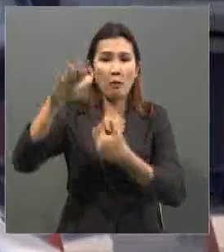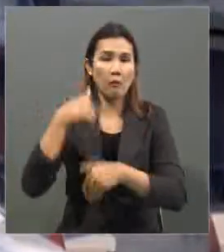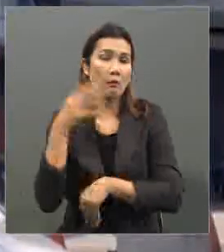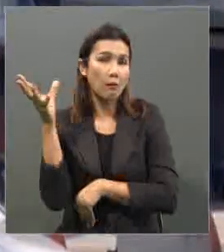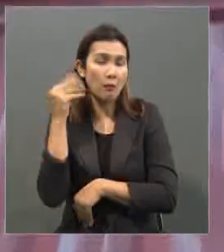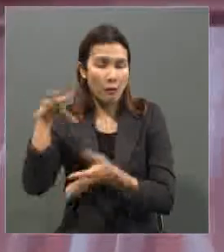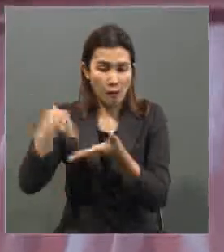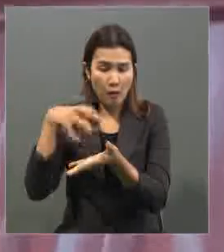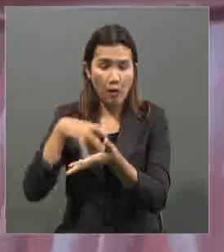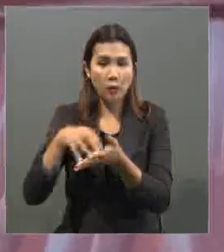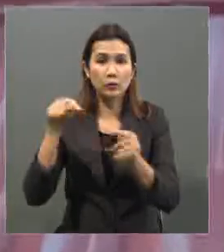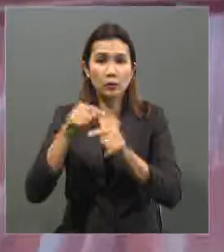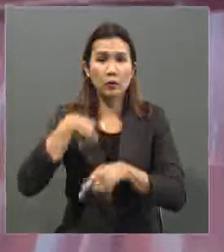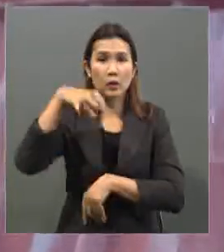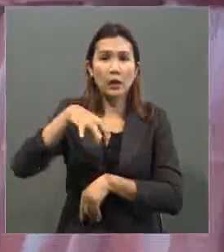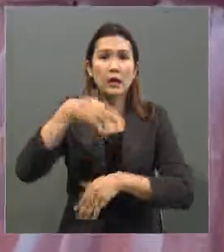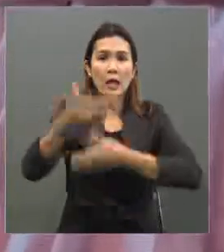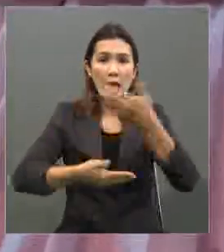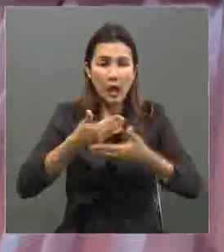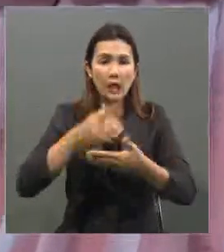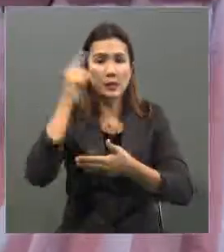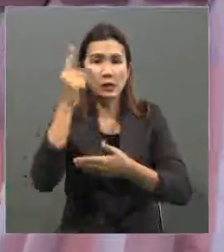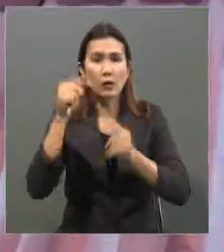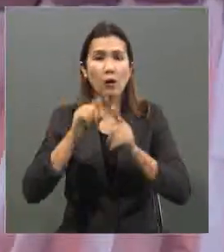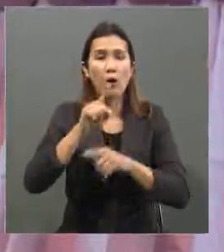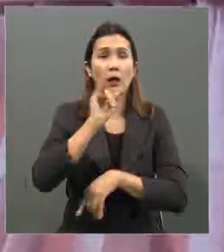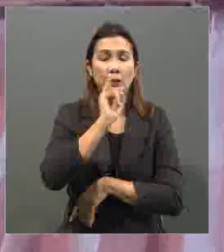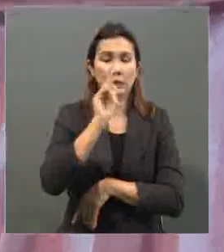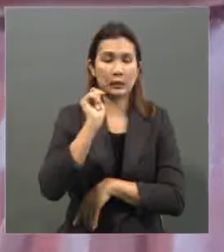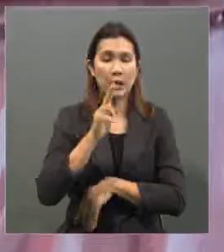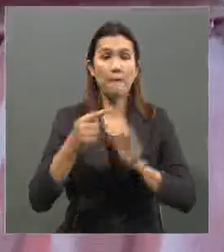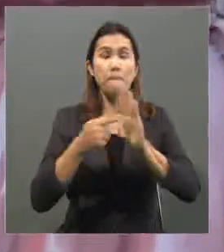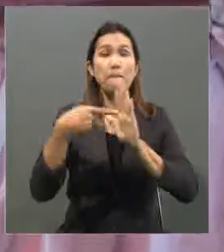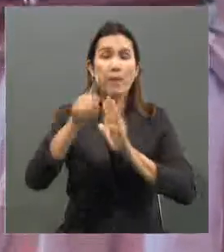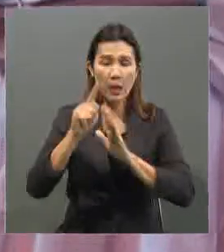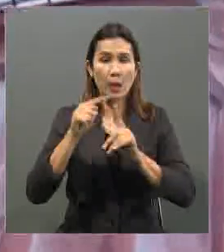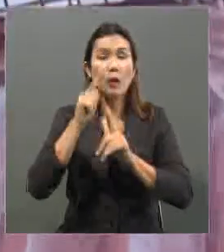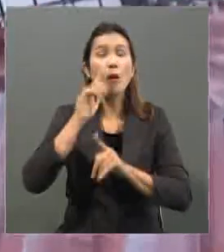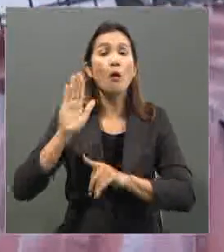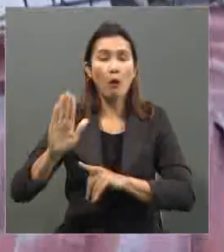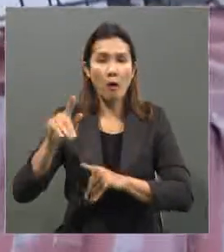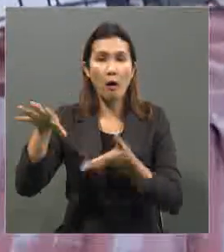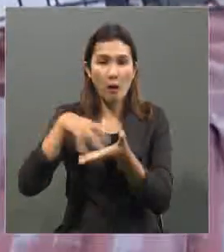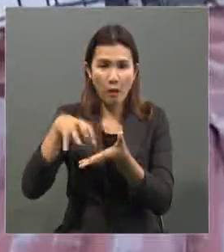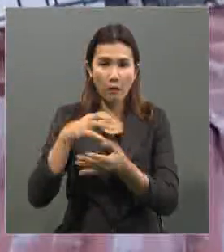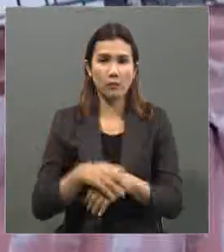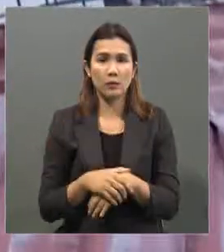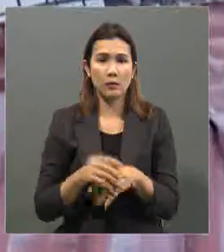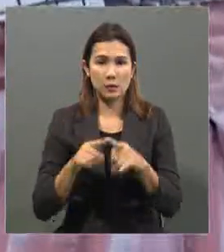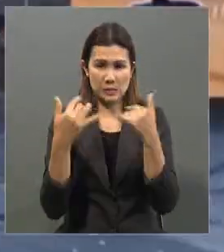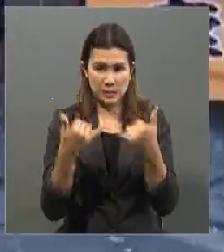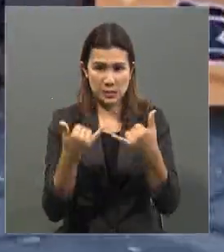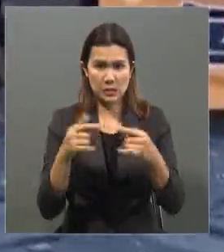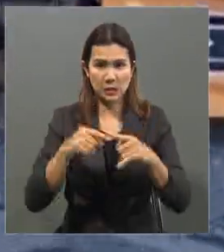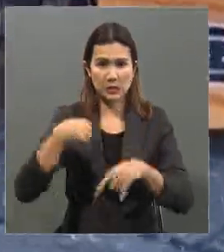งานจากสำนักงานการค้าและเศรษฐกิจไทยไทยเปยและสถานกรงสนใหญ่ณเมืองฟูโกโอกะบอกว่าในเบื้องต้นค่ะทาง